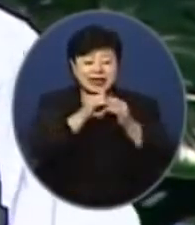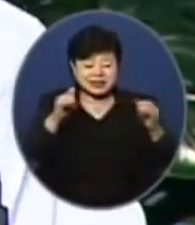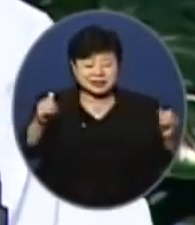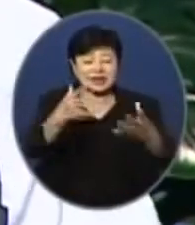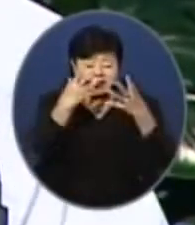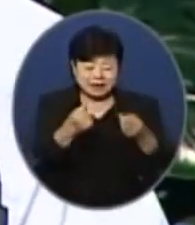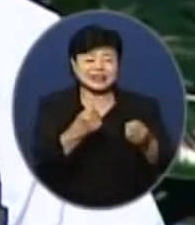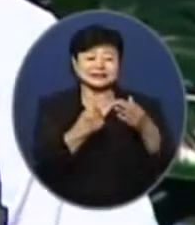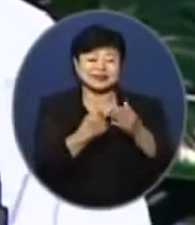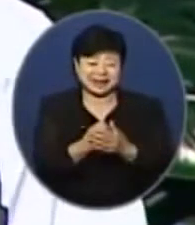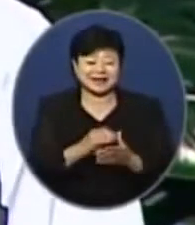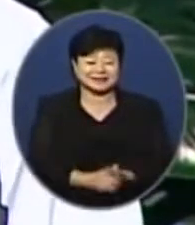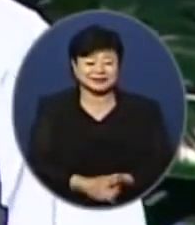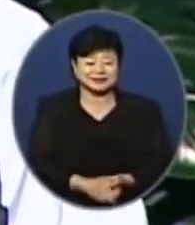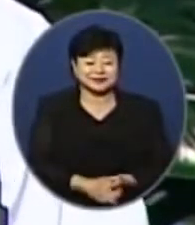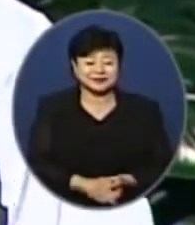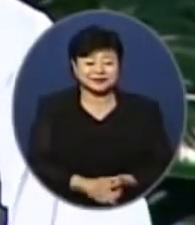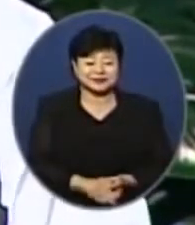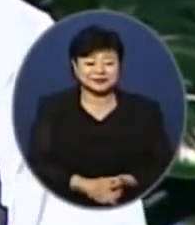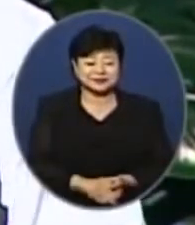내 백성이 많음이라.